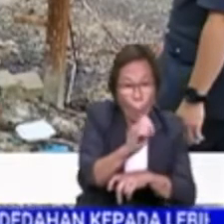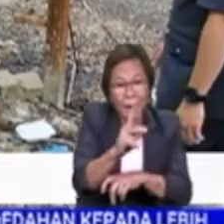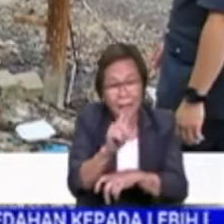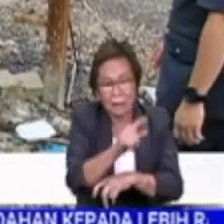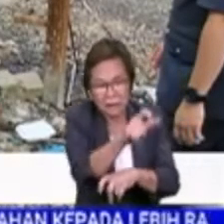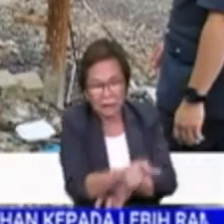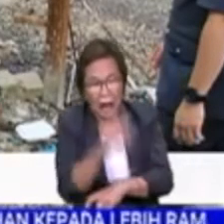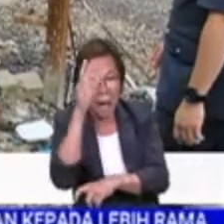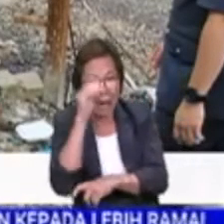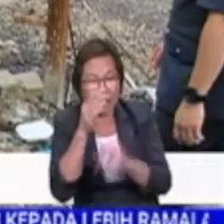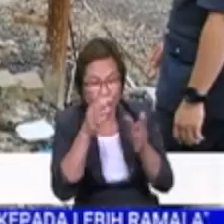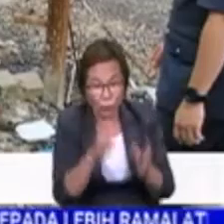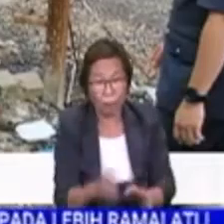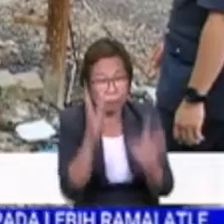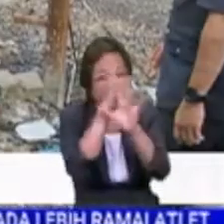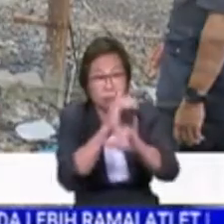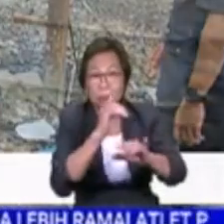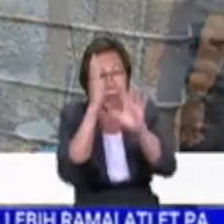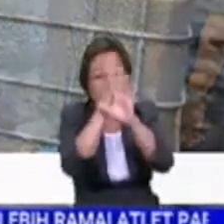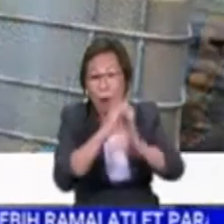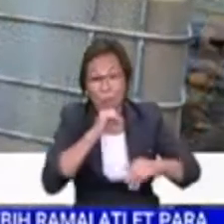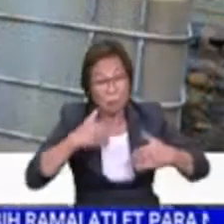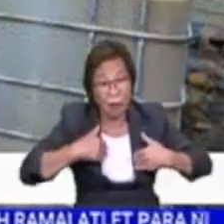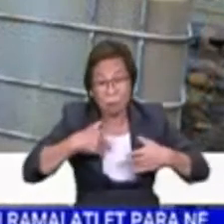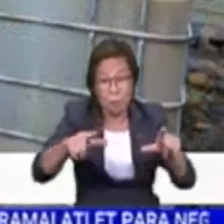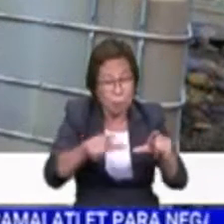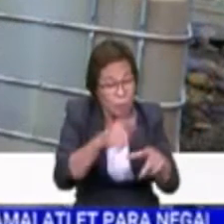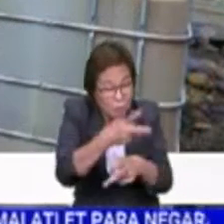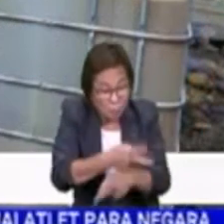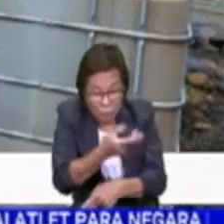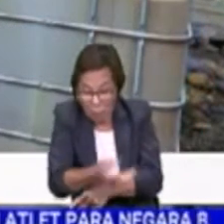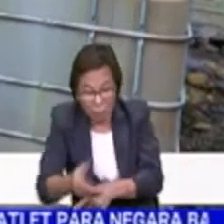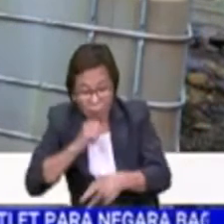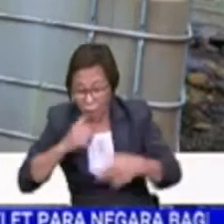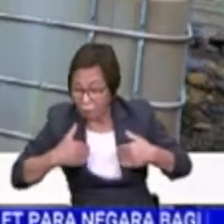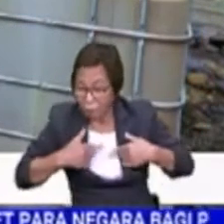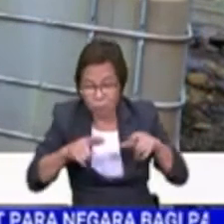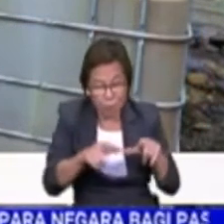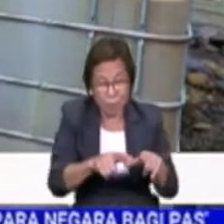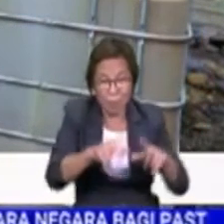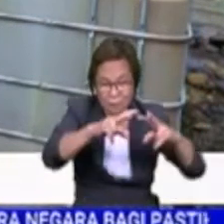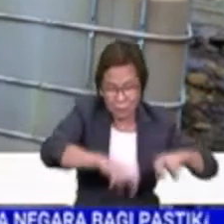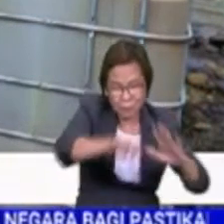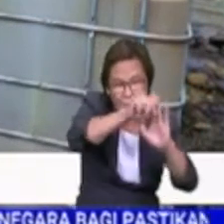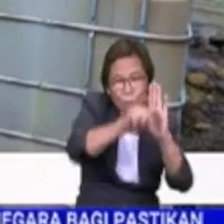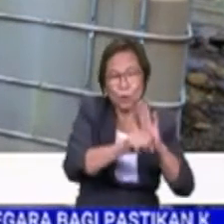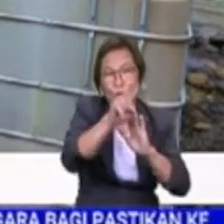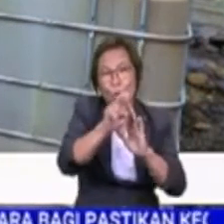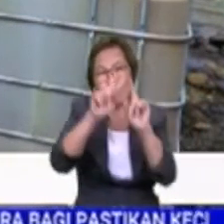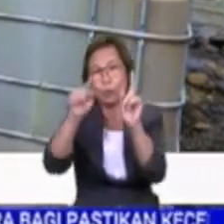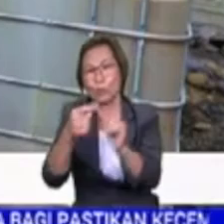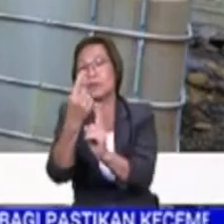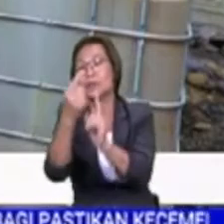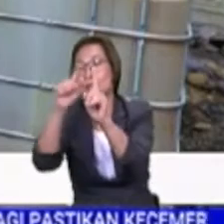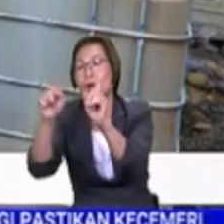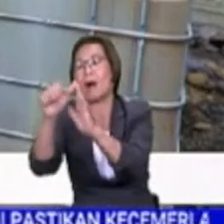seorang lelaki warga tempatan tidak memiliki permit menyimpan barang kawalan tersebut. Kes disiasat di bawah Seksyen